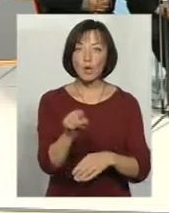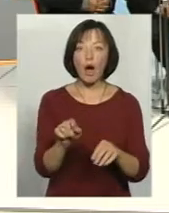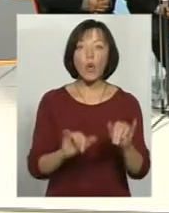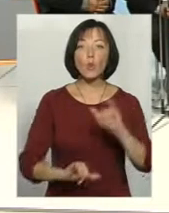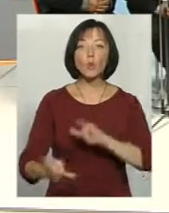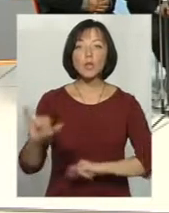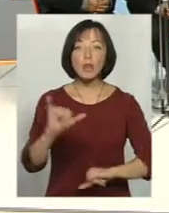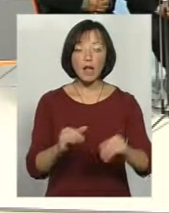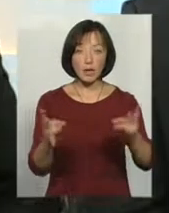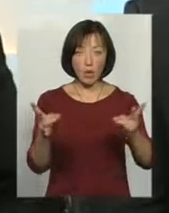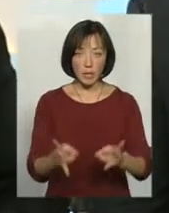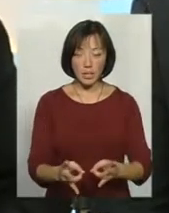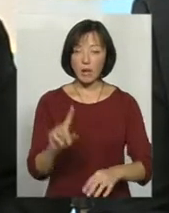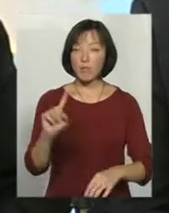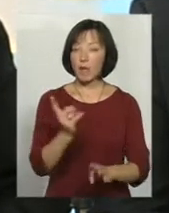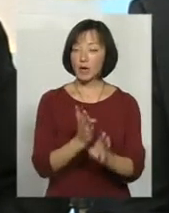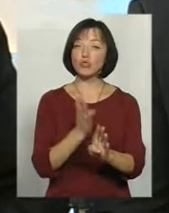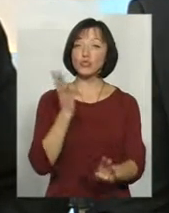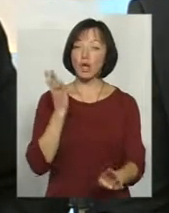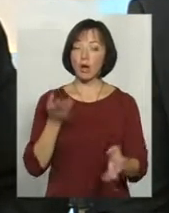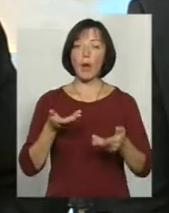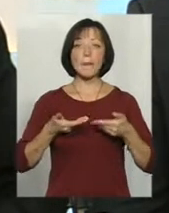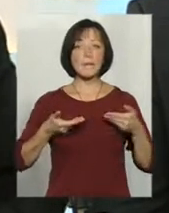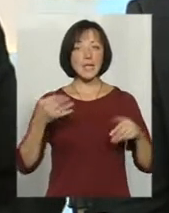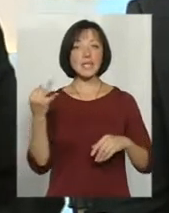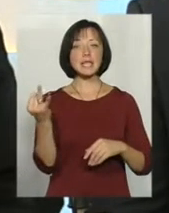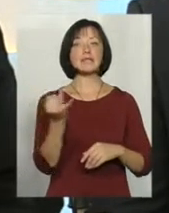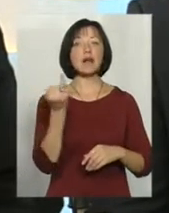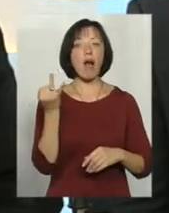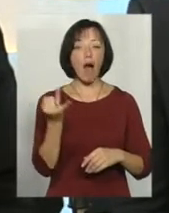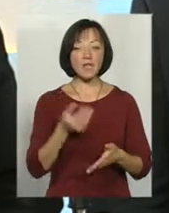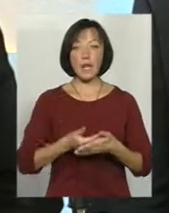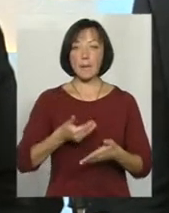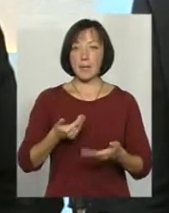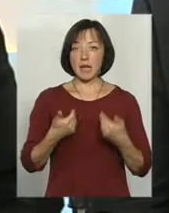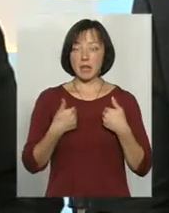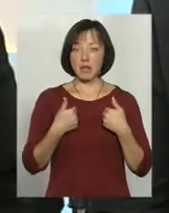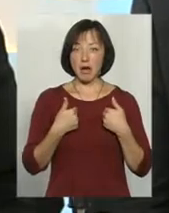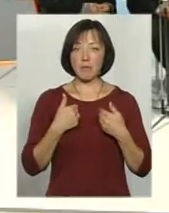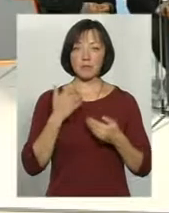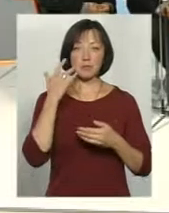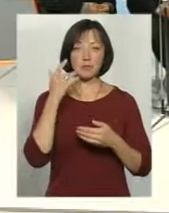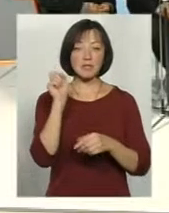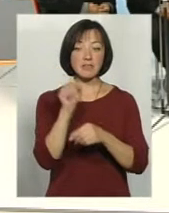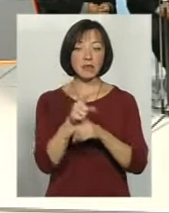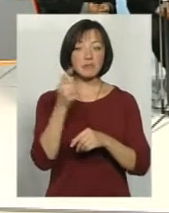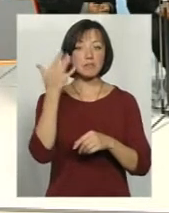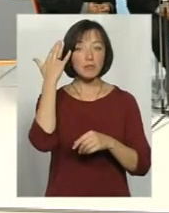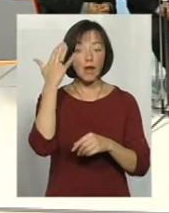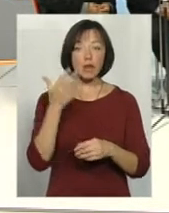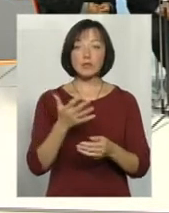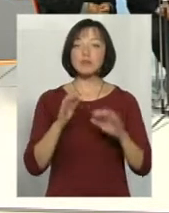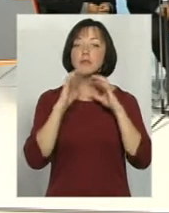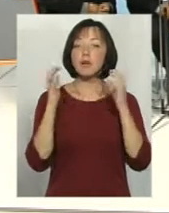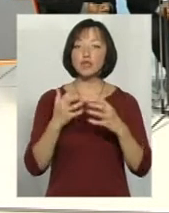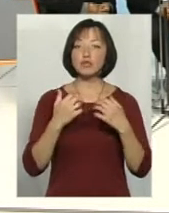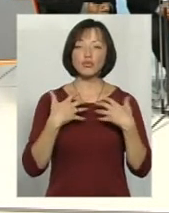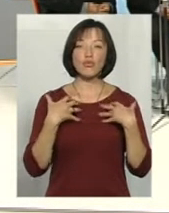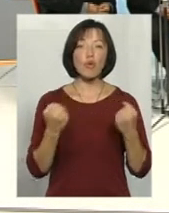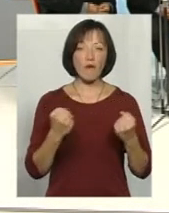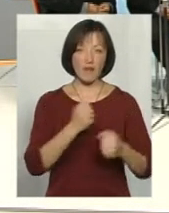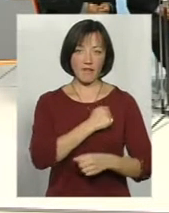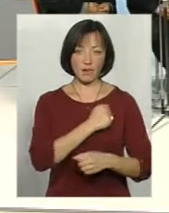необхідно. Безумовно, в першу чергу ми зацікавлені, і перед нами стоїться збереження здоров'я військовослужбовців, і не